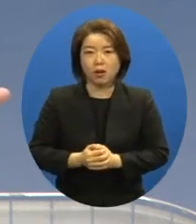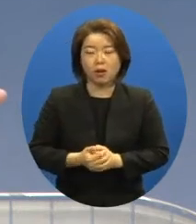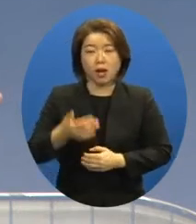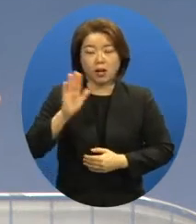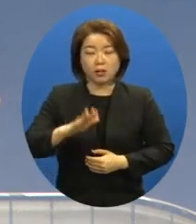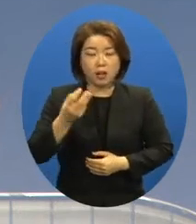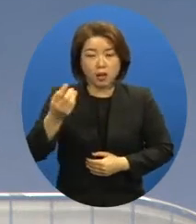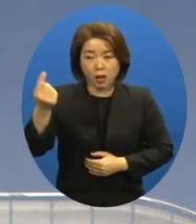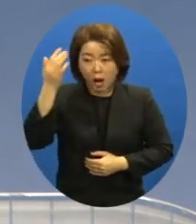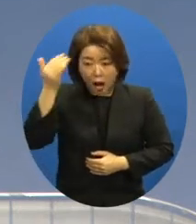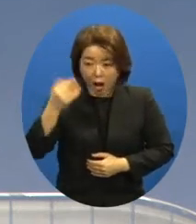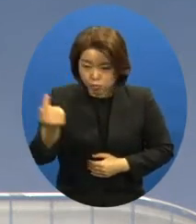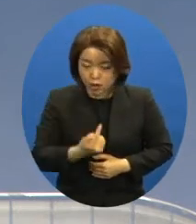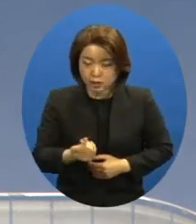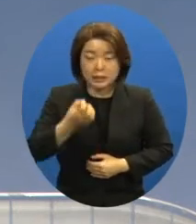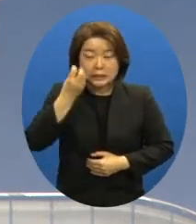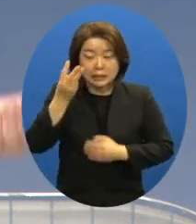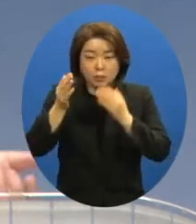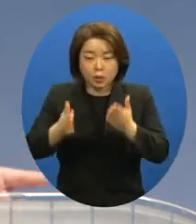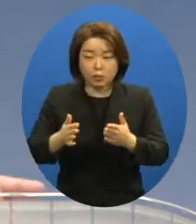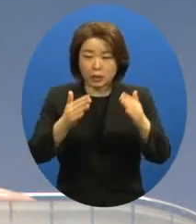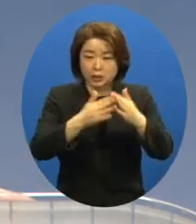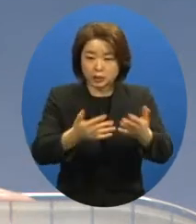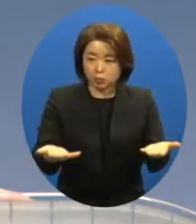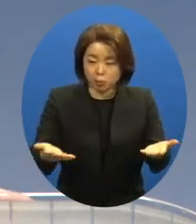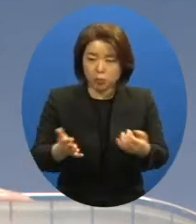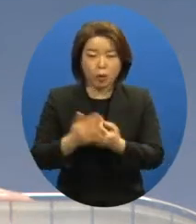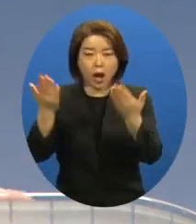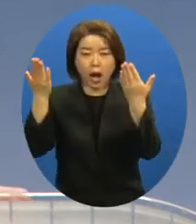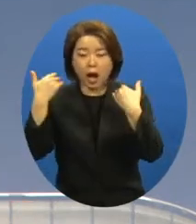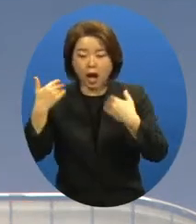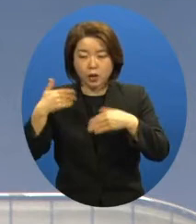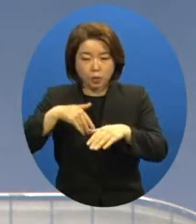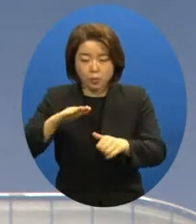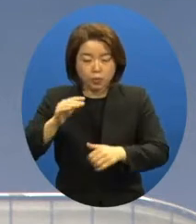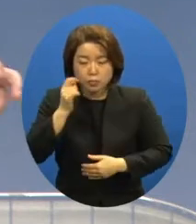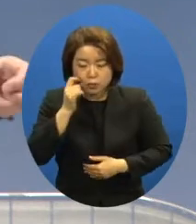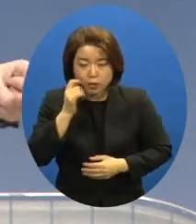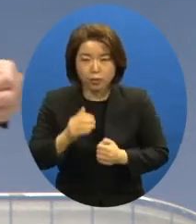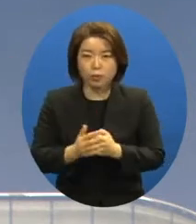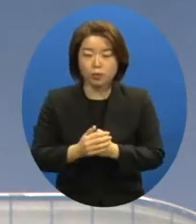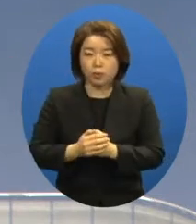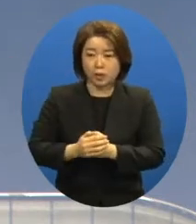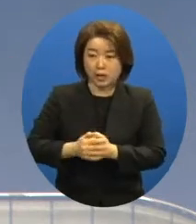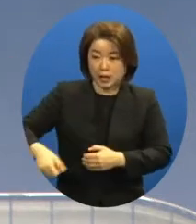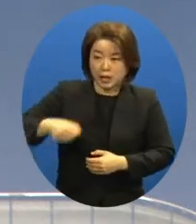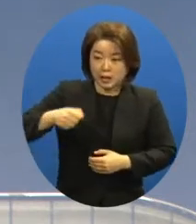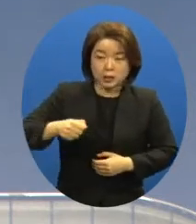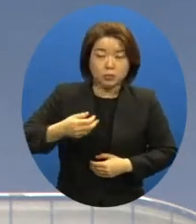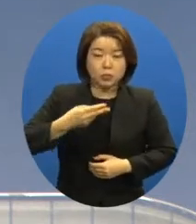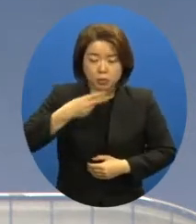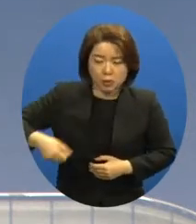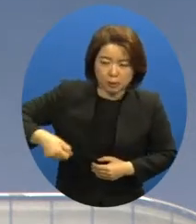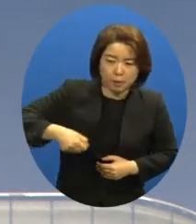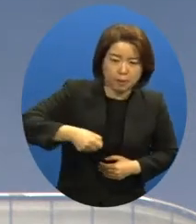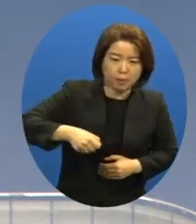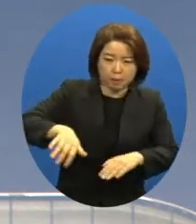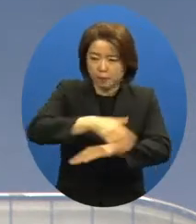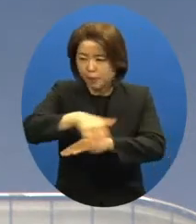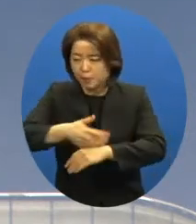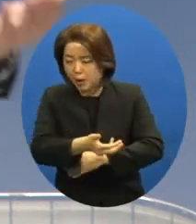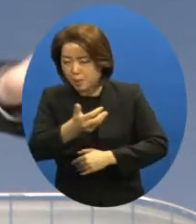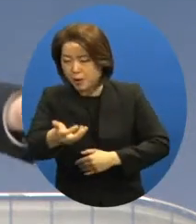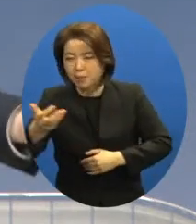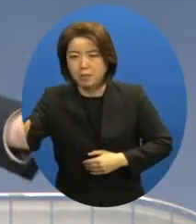집도 없고 그리고 애들 학교도 보내지 못하고 짐도 풀지 못해서 트렁크 끌고 다니고